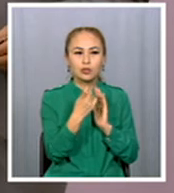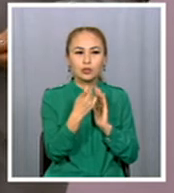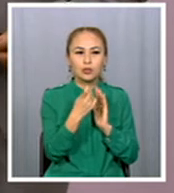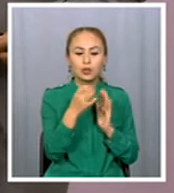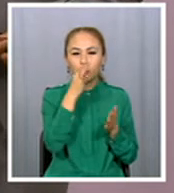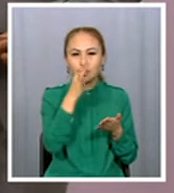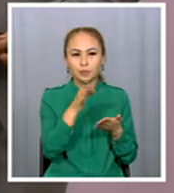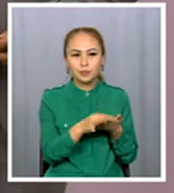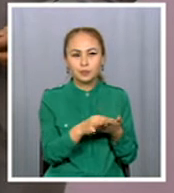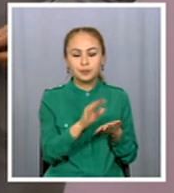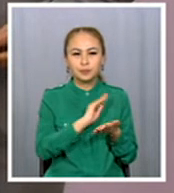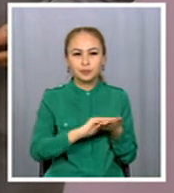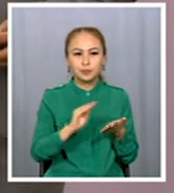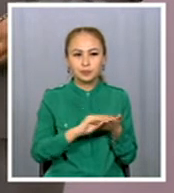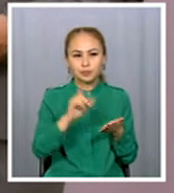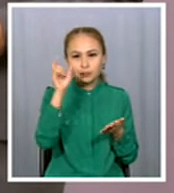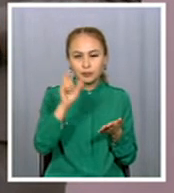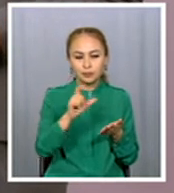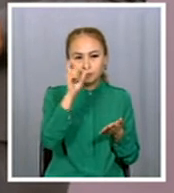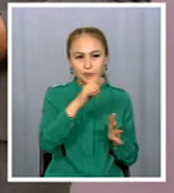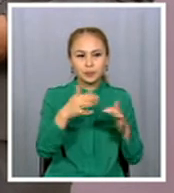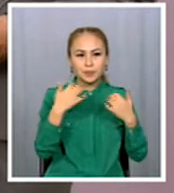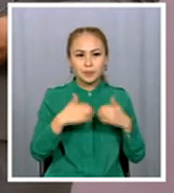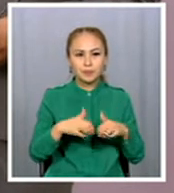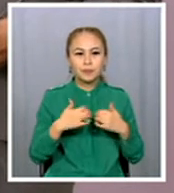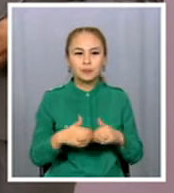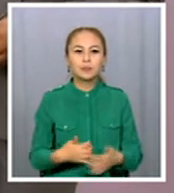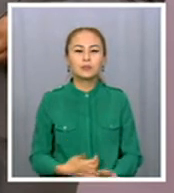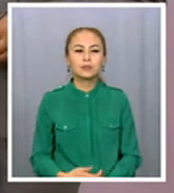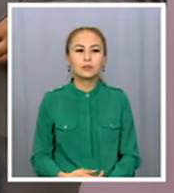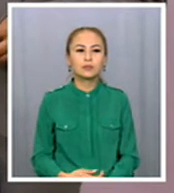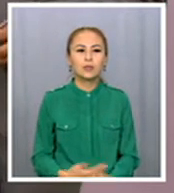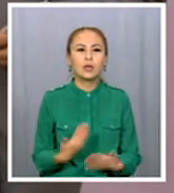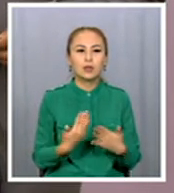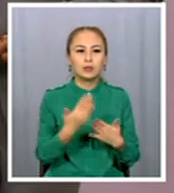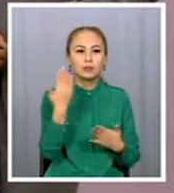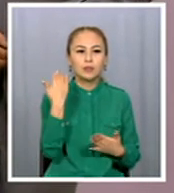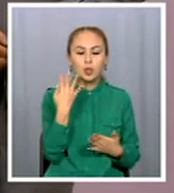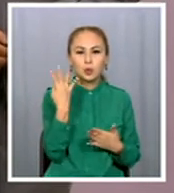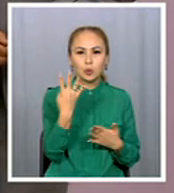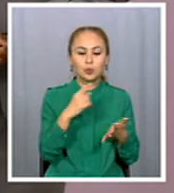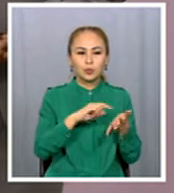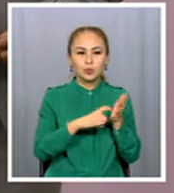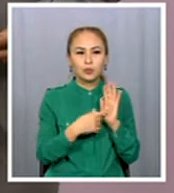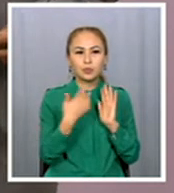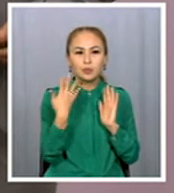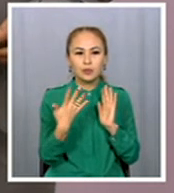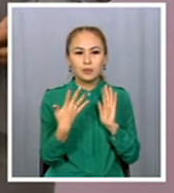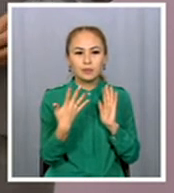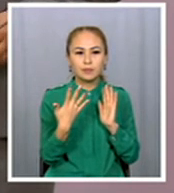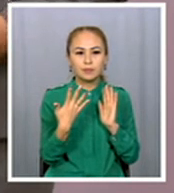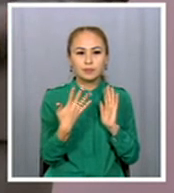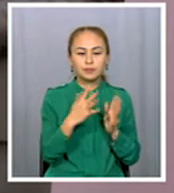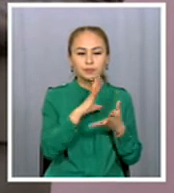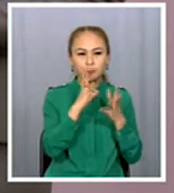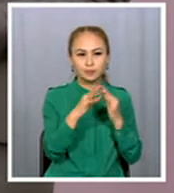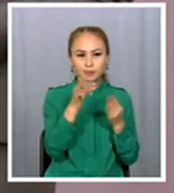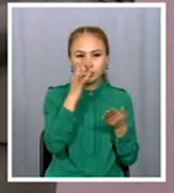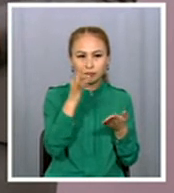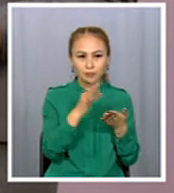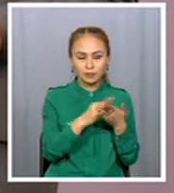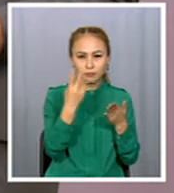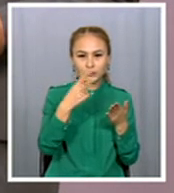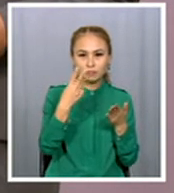Көбейтіндіні баған түрінде жазбаша есептейік. Алдымен 4 мен 5-тің көбейтіндісін табамыз. Көбейтіндінің мәні